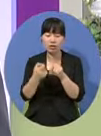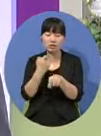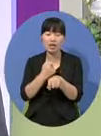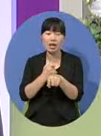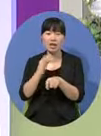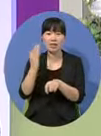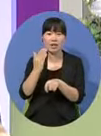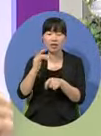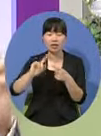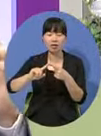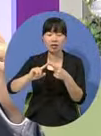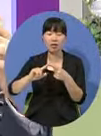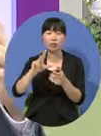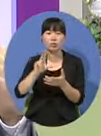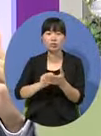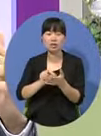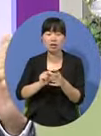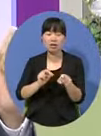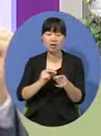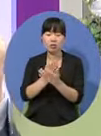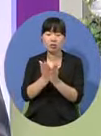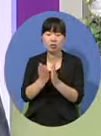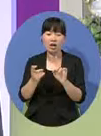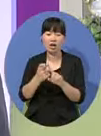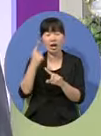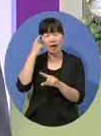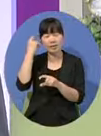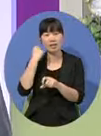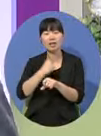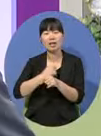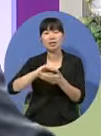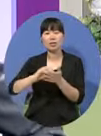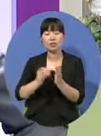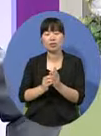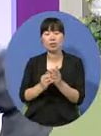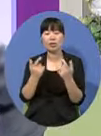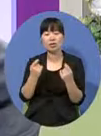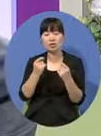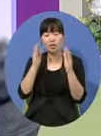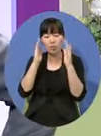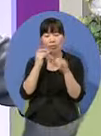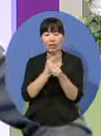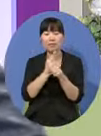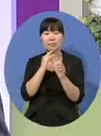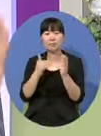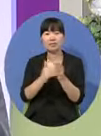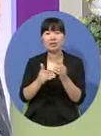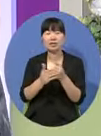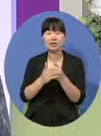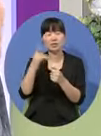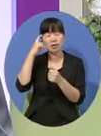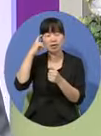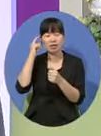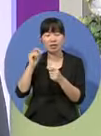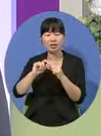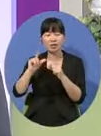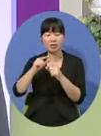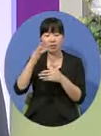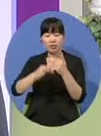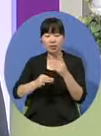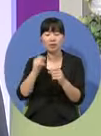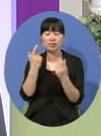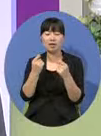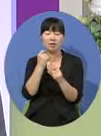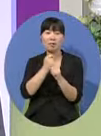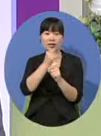되고 이런 것, 문제 그냥 그 유형을 거의 암기할 정도로 공신 선배는 이렇게 공부를 하거든요. 그래서 그게 머릿속에 거의 프로그램화 돼 있을